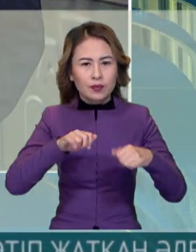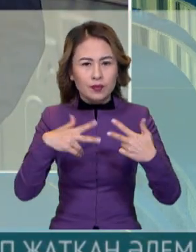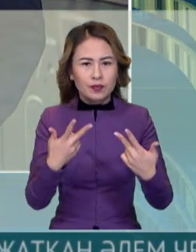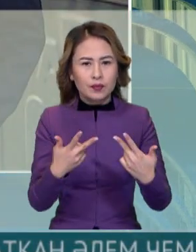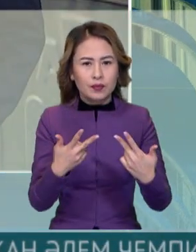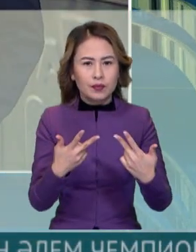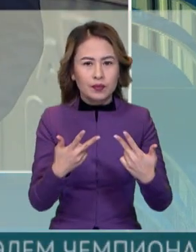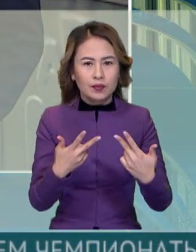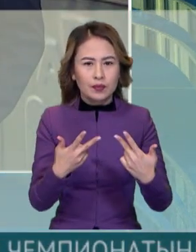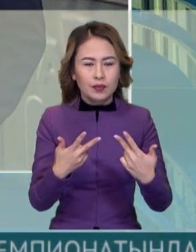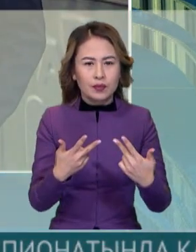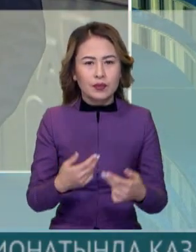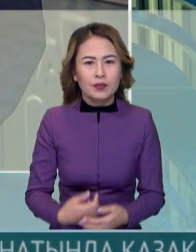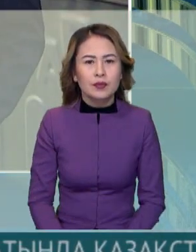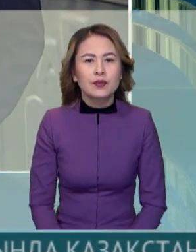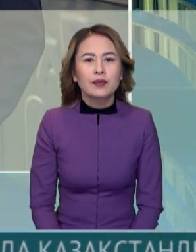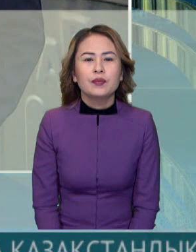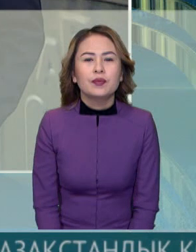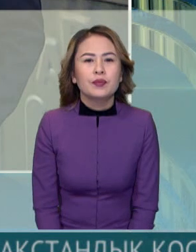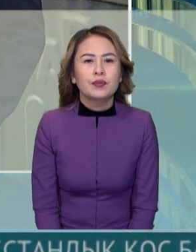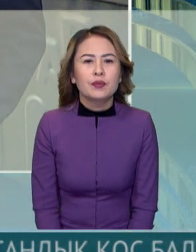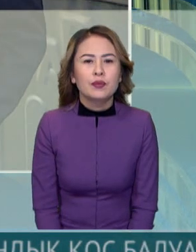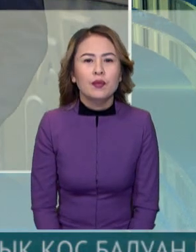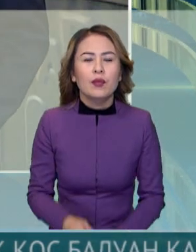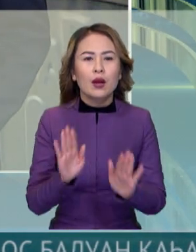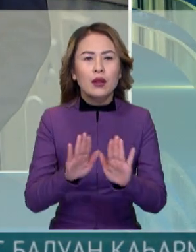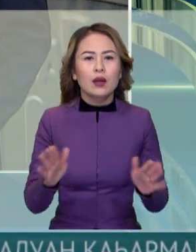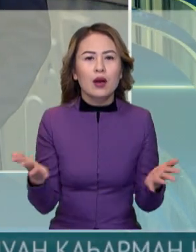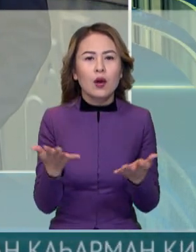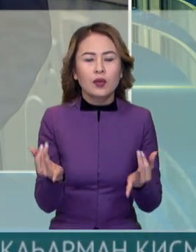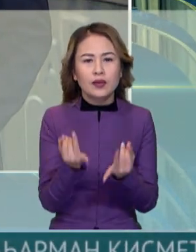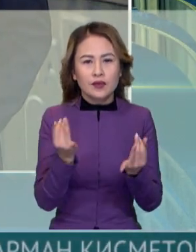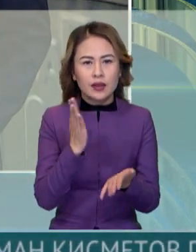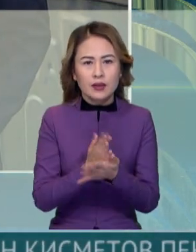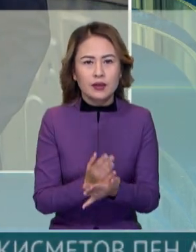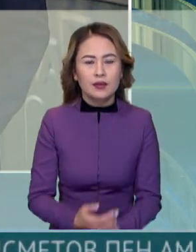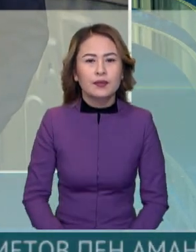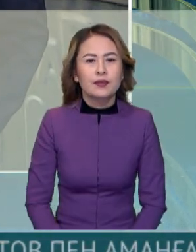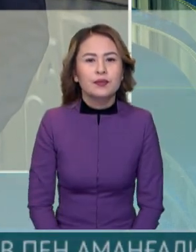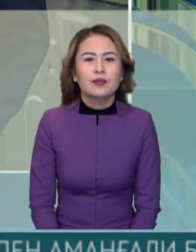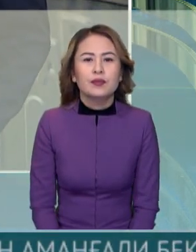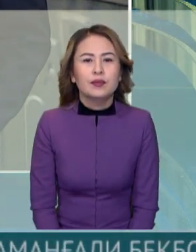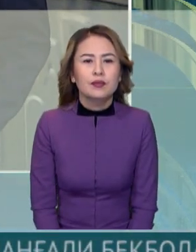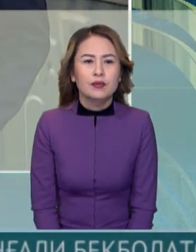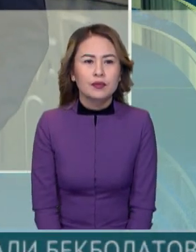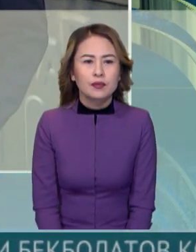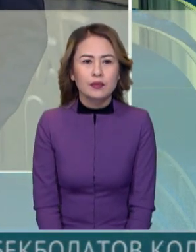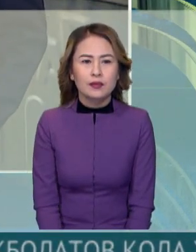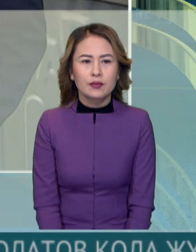шығып, ақпараттармен бөлісуге әзір. Риат, қайырлы күн. Көрмеден қандай қызықты зат көрдіңіз?